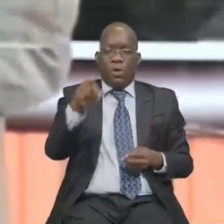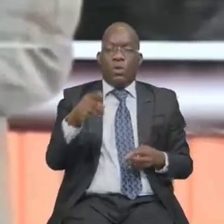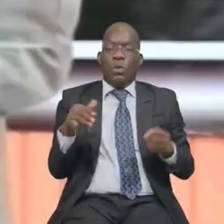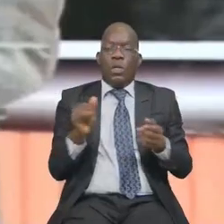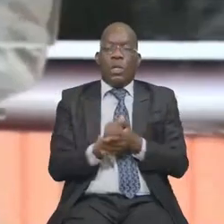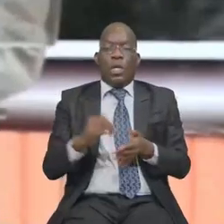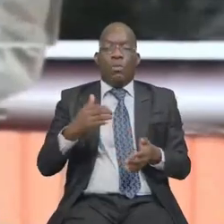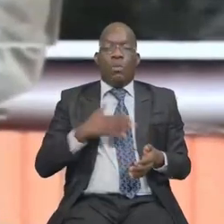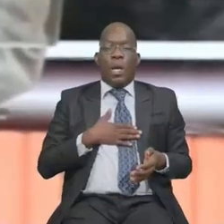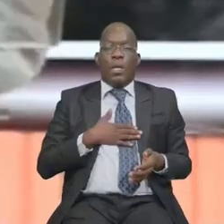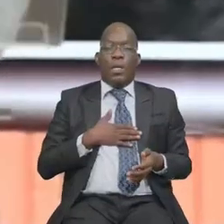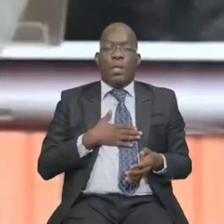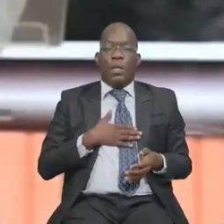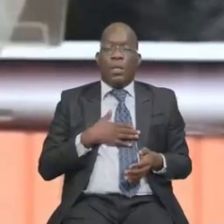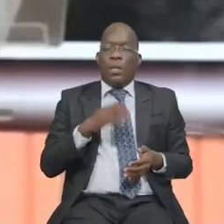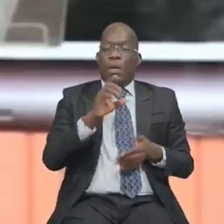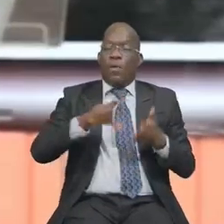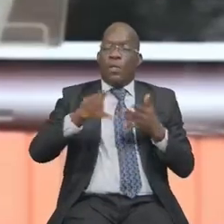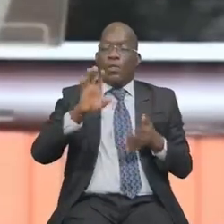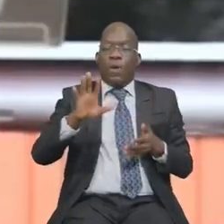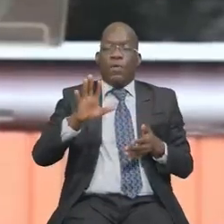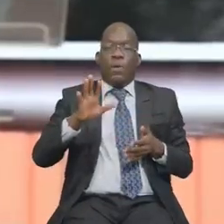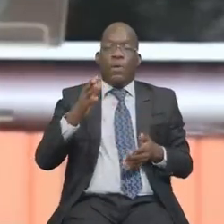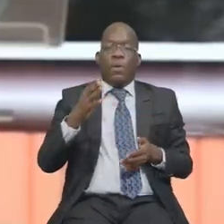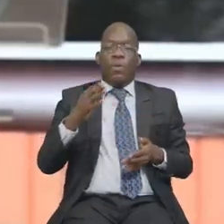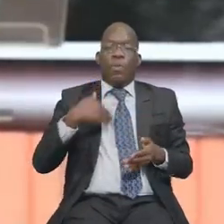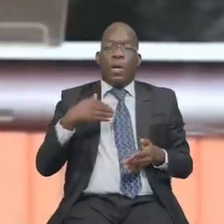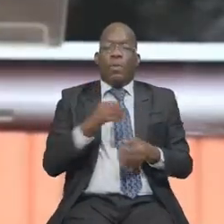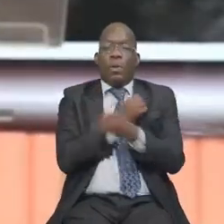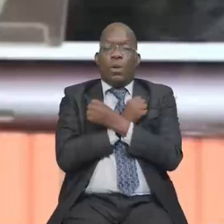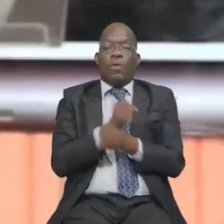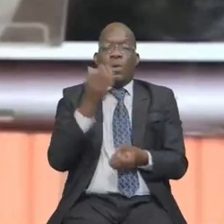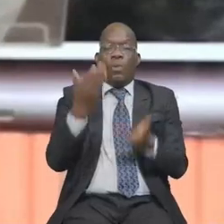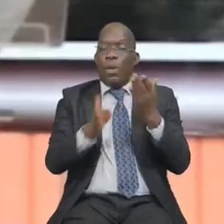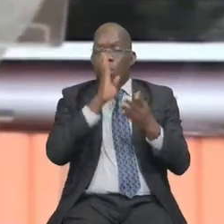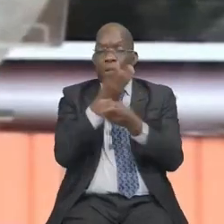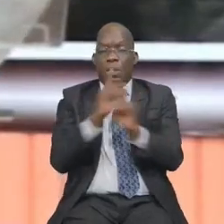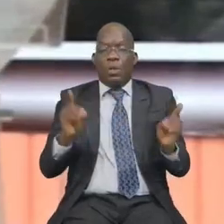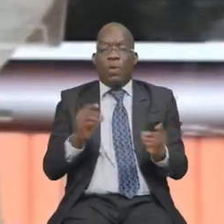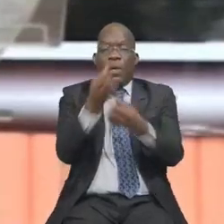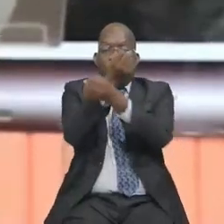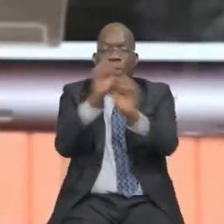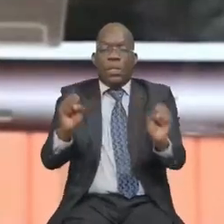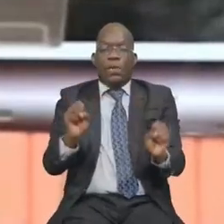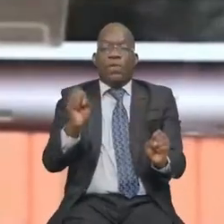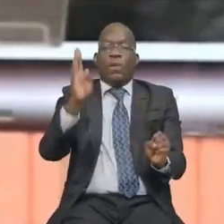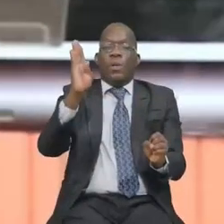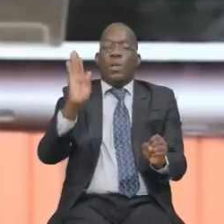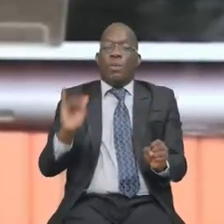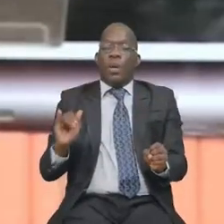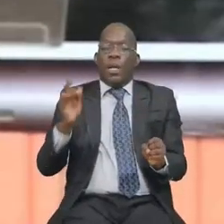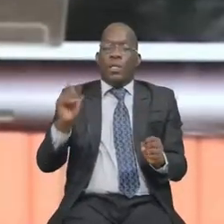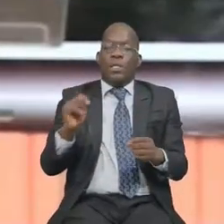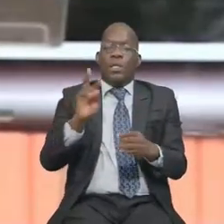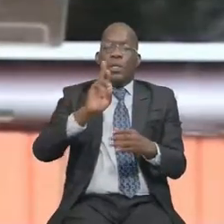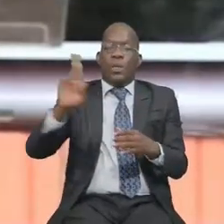Verset 7, afin que tes bien-aimés soient délivrés, sauve par ta droite et exauce-nous.